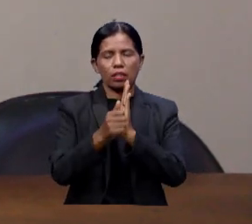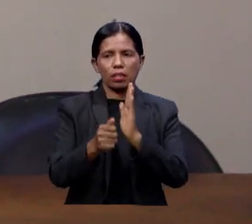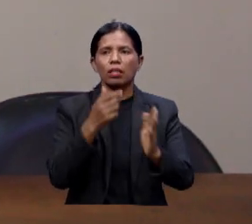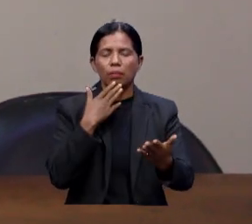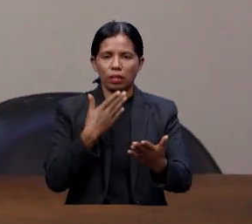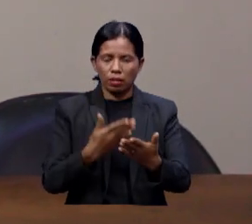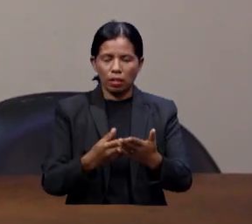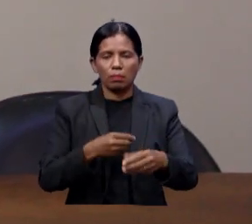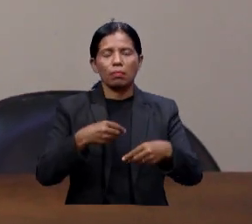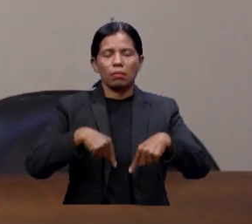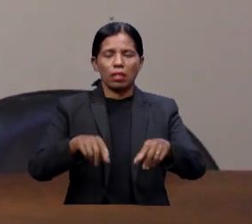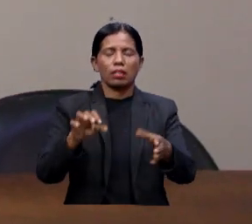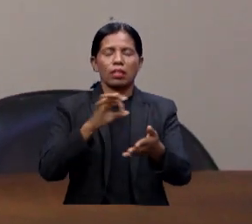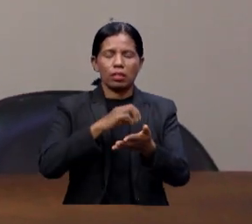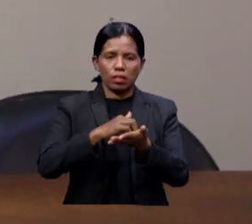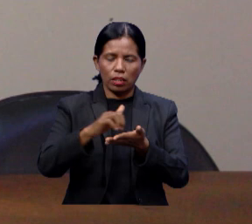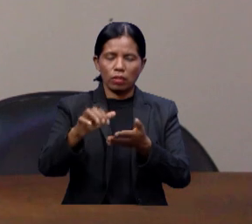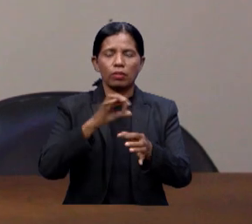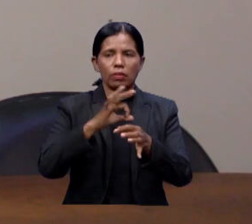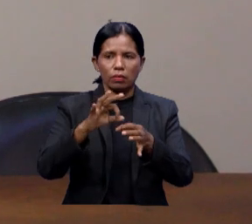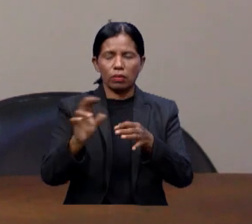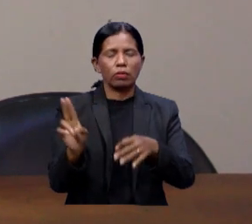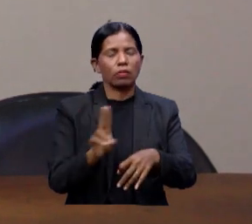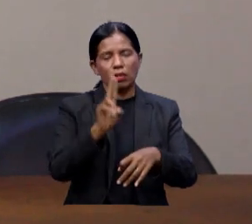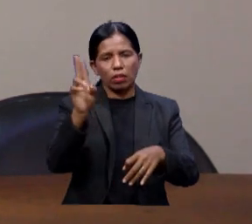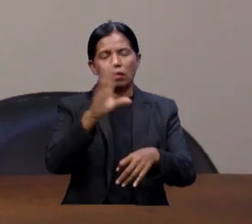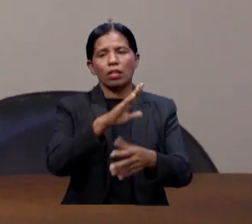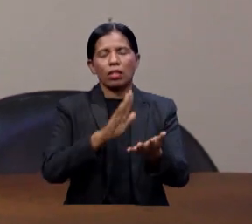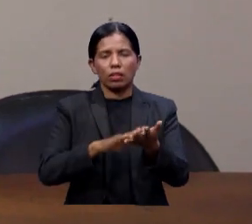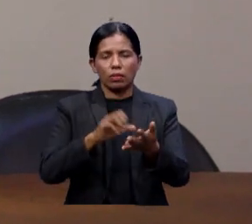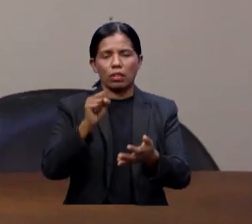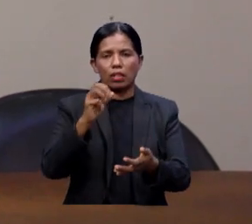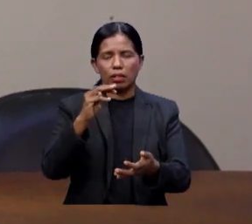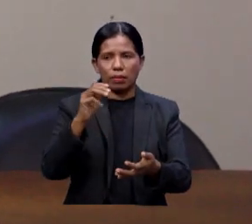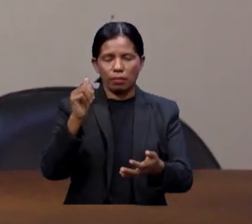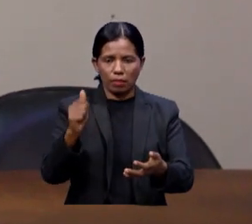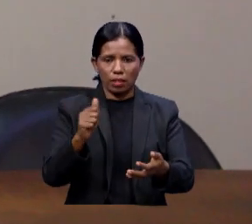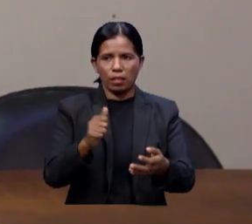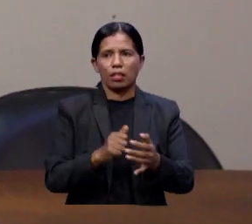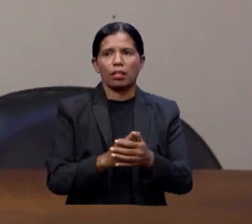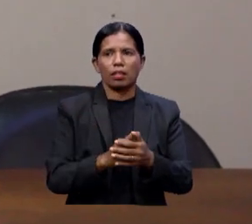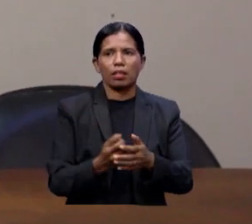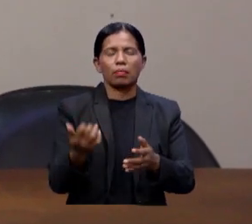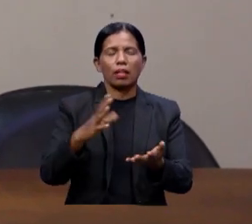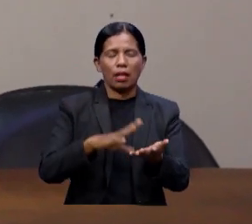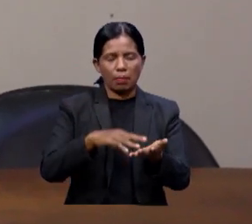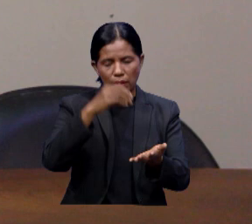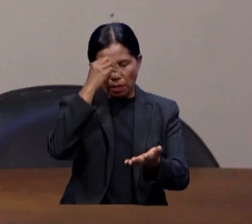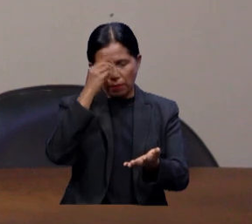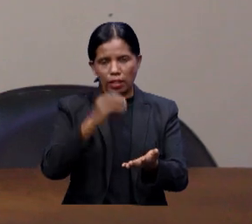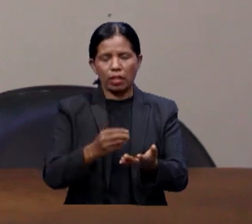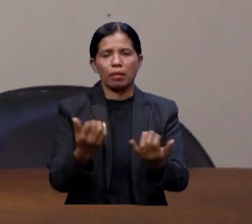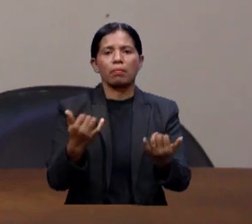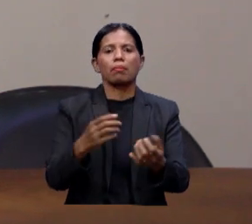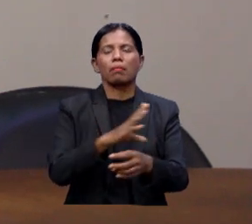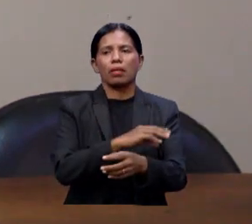sentuh formasaun los los universidad universidad atau sekolah sekunder sana transfer sensia mai be iya sentuh formasaun